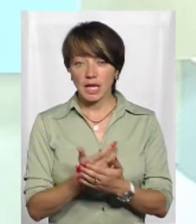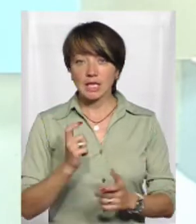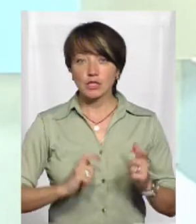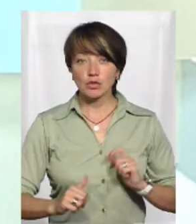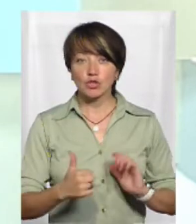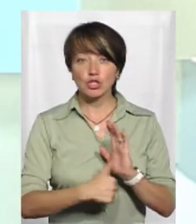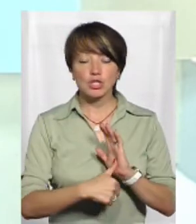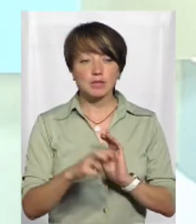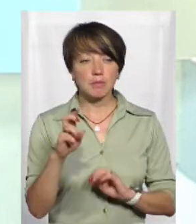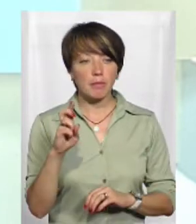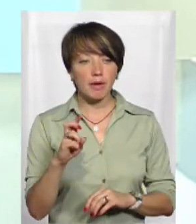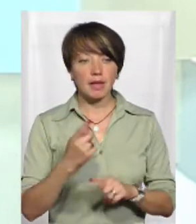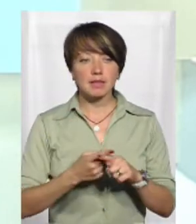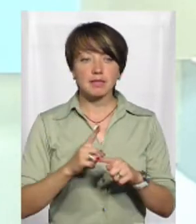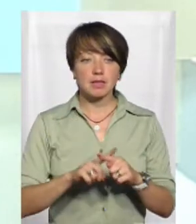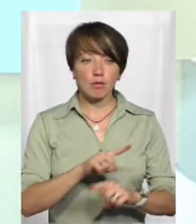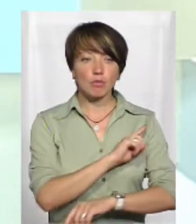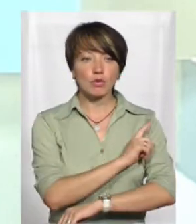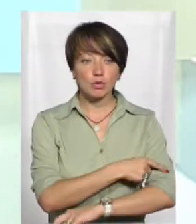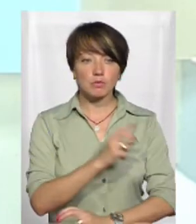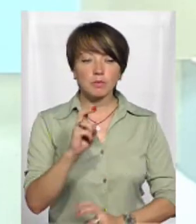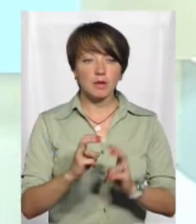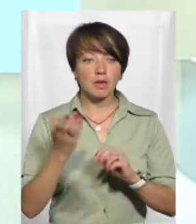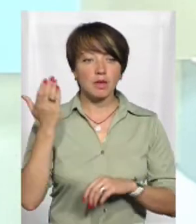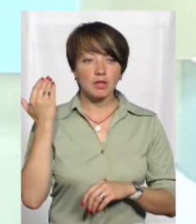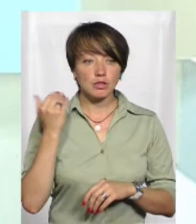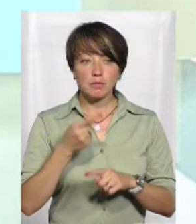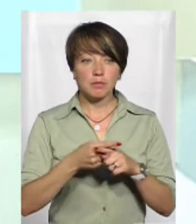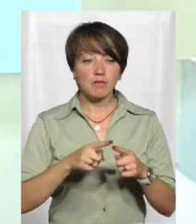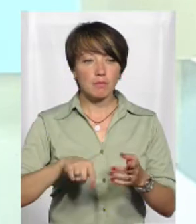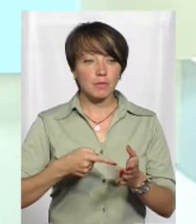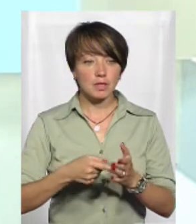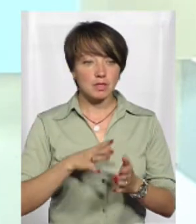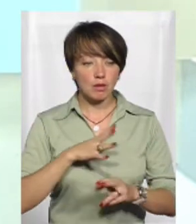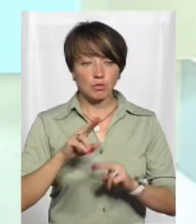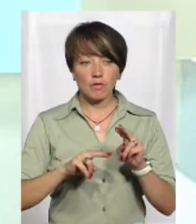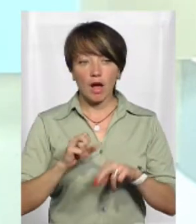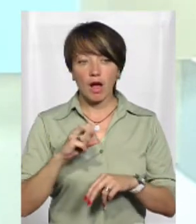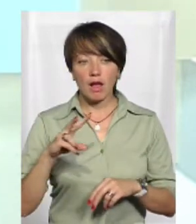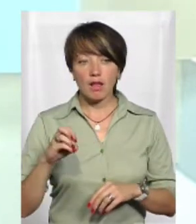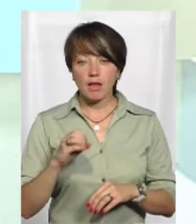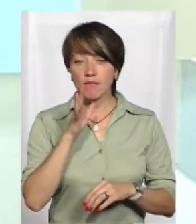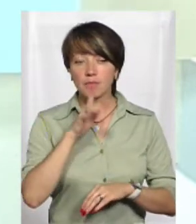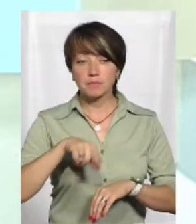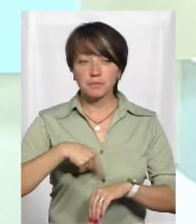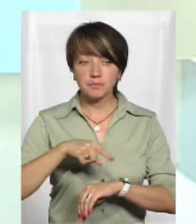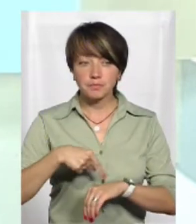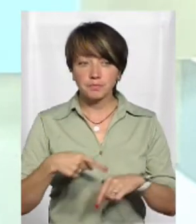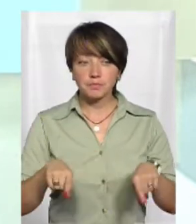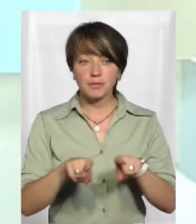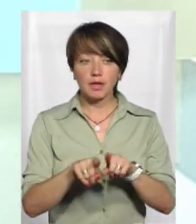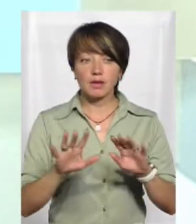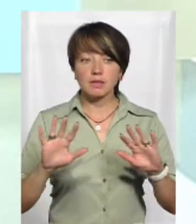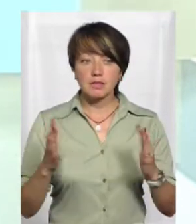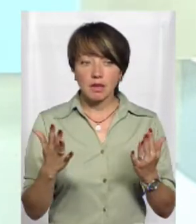6Б будівництво, це будувало потужне підприємство, яке в свій час там чуть не півміста будувало. Так. Але, на жаль, з плином часу так якось сталося,